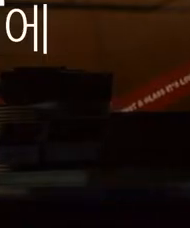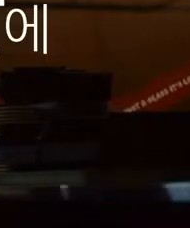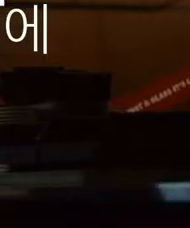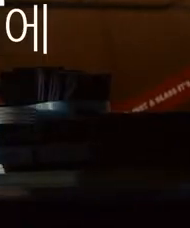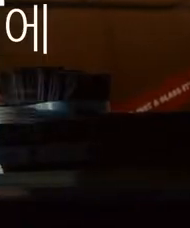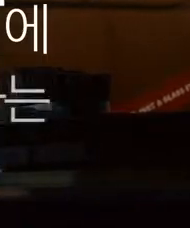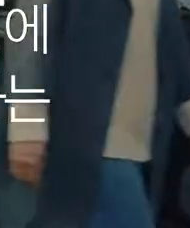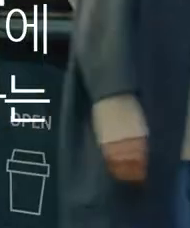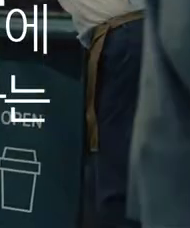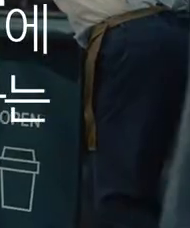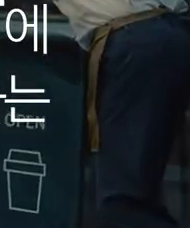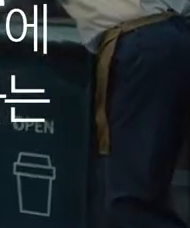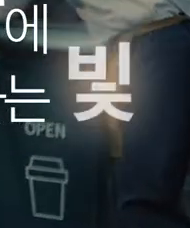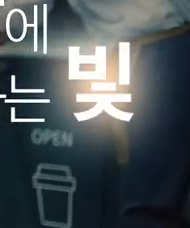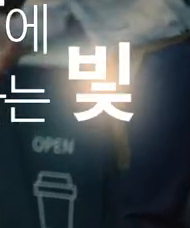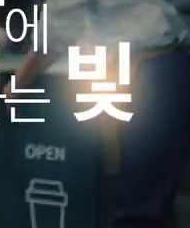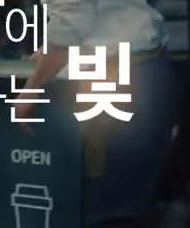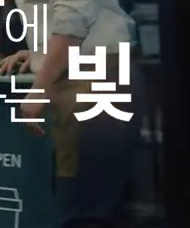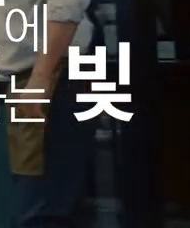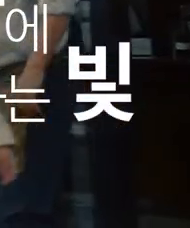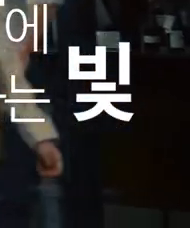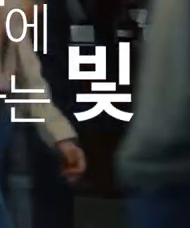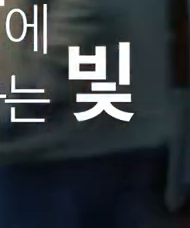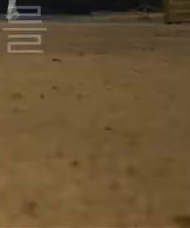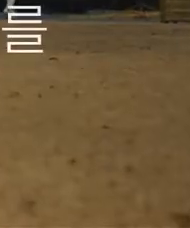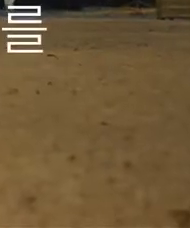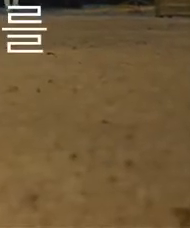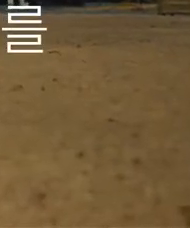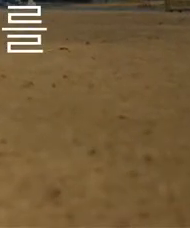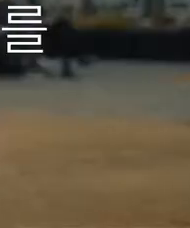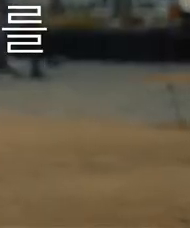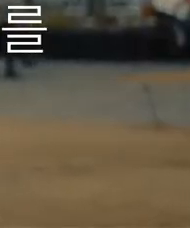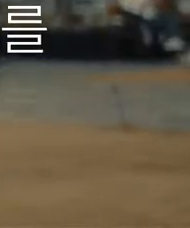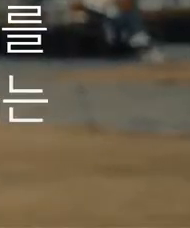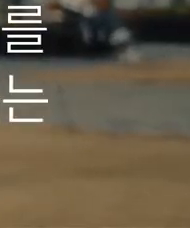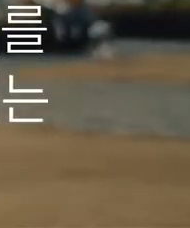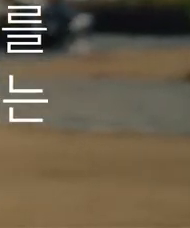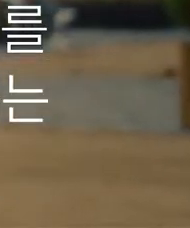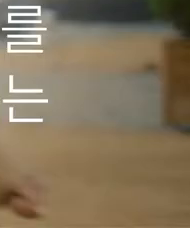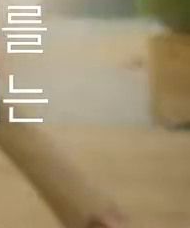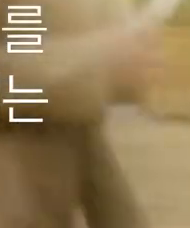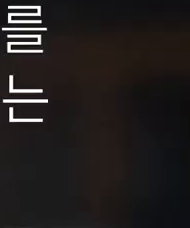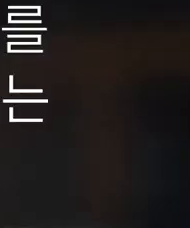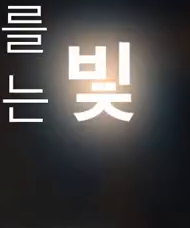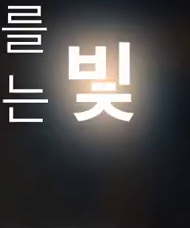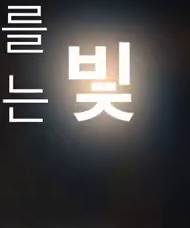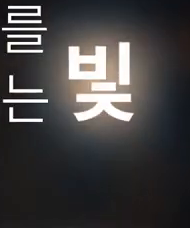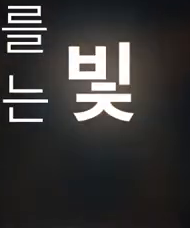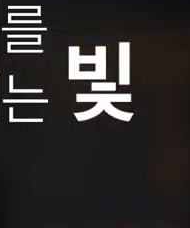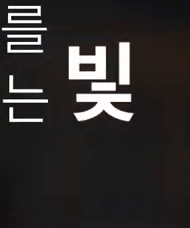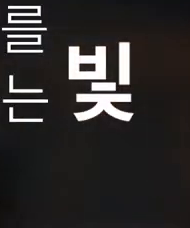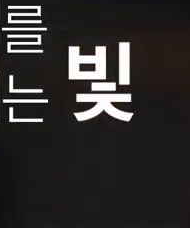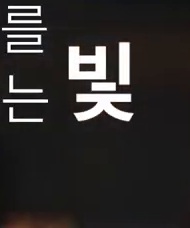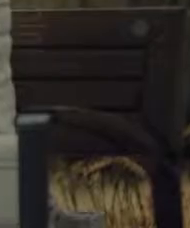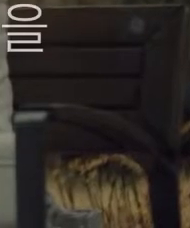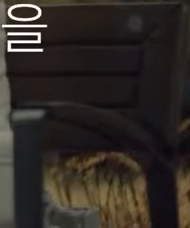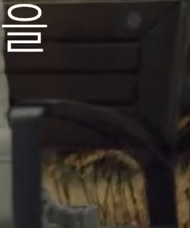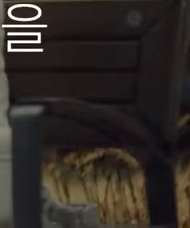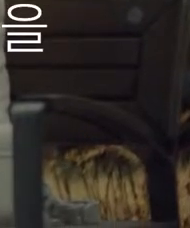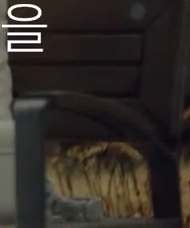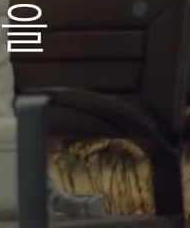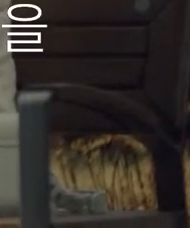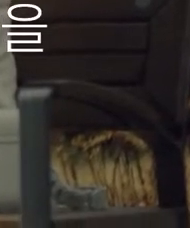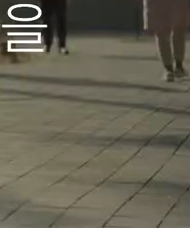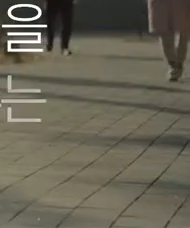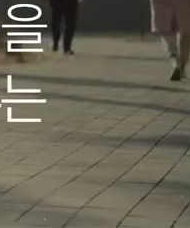우리의 생활에 온기를 더하는 빛. 아이들의 미래를 온전하게 밝히는 빛.